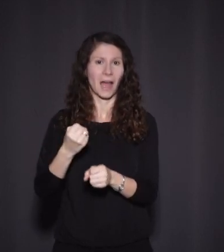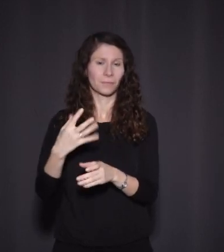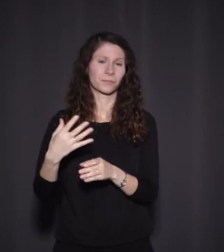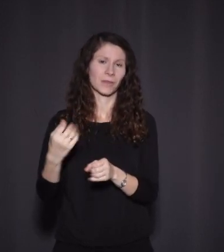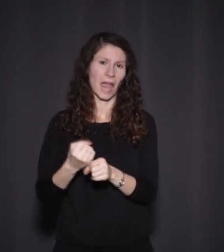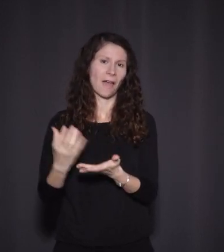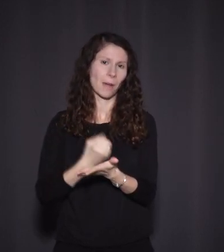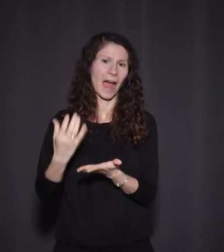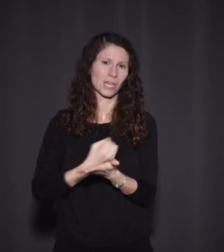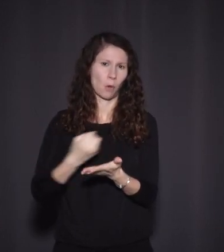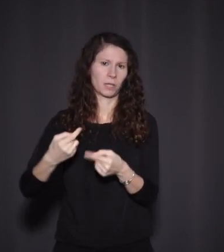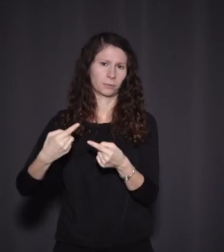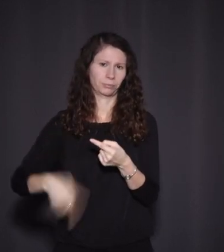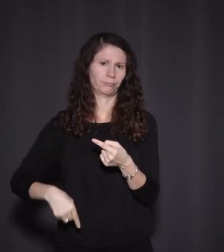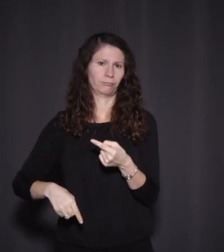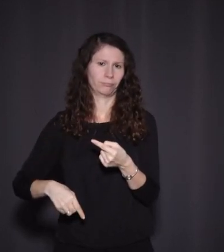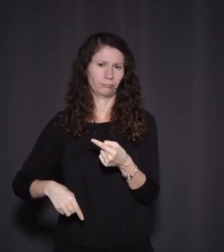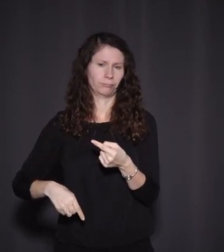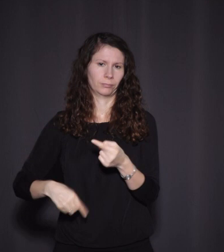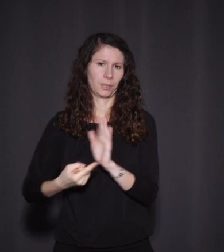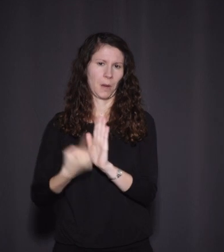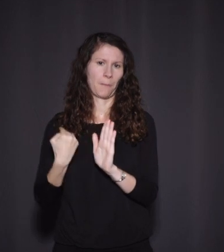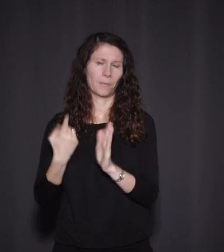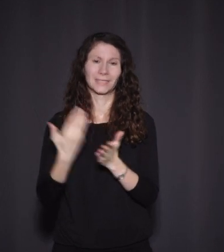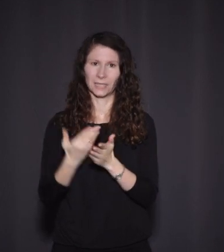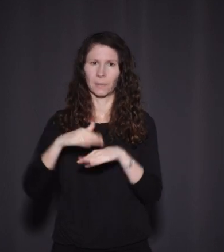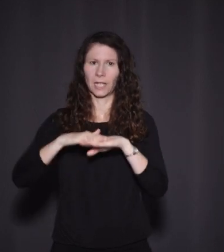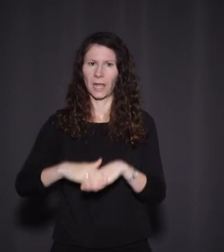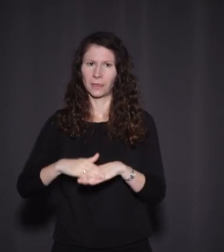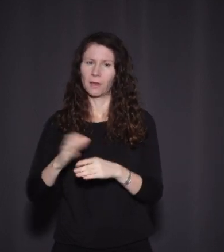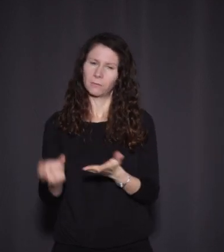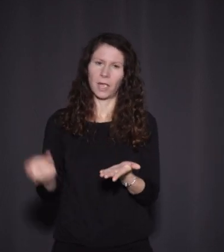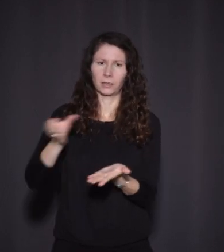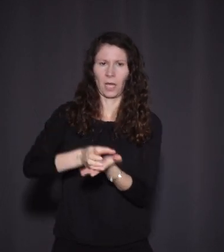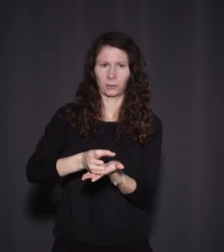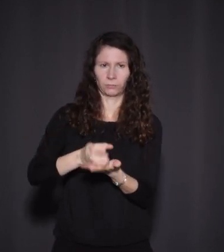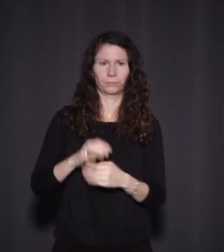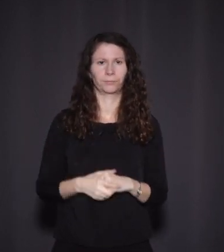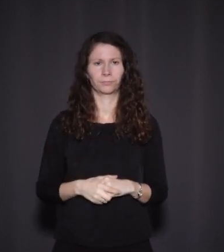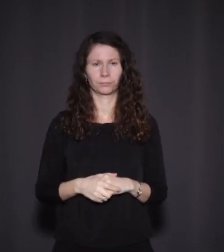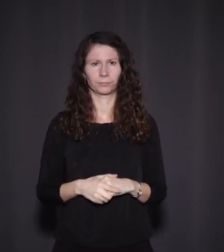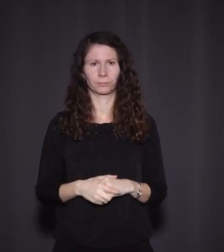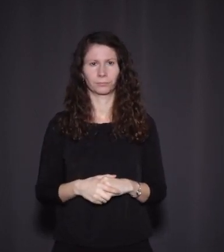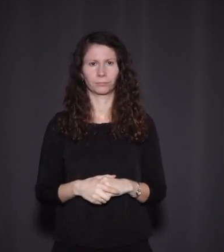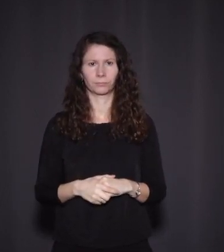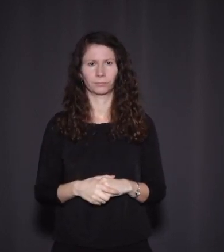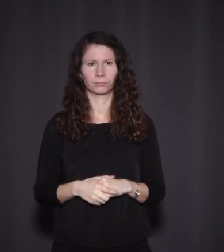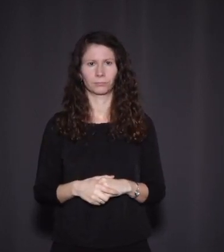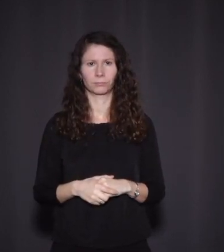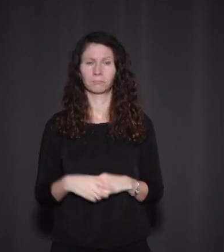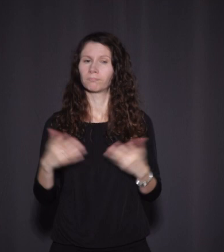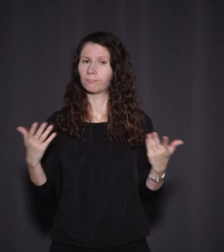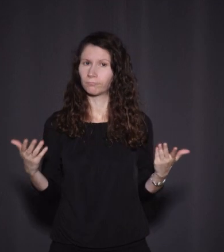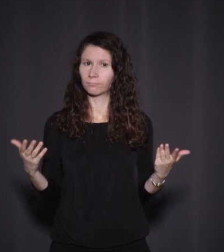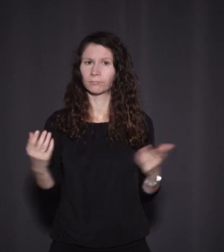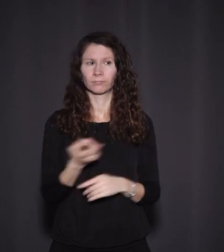sodass dann hier die Rente den wegfallenden Lohn, das wegfallende Einkommen ersetzen muss. Im Übrigen haben